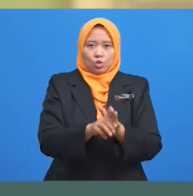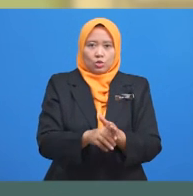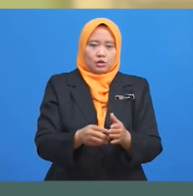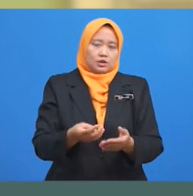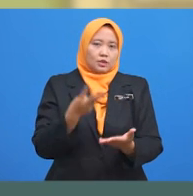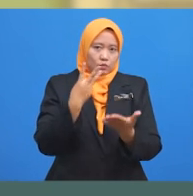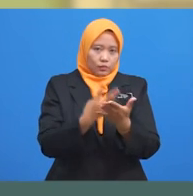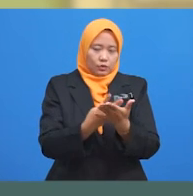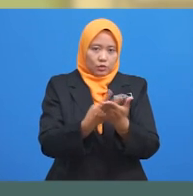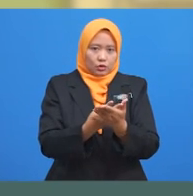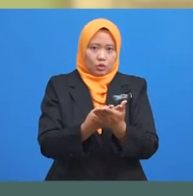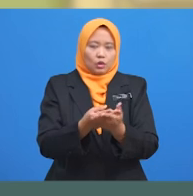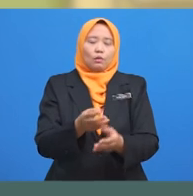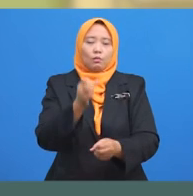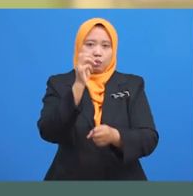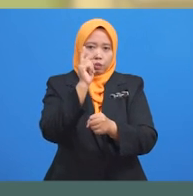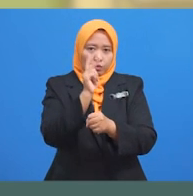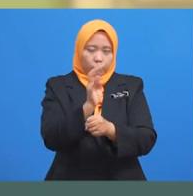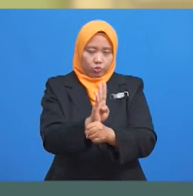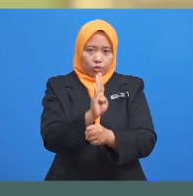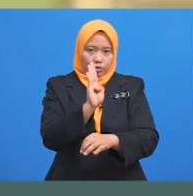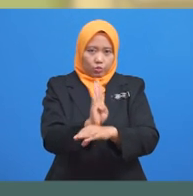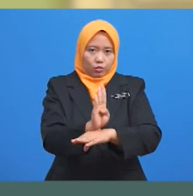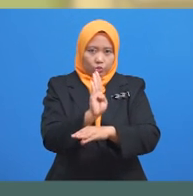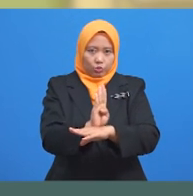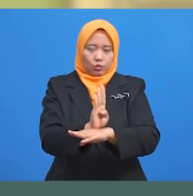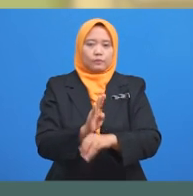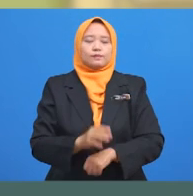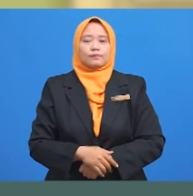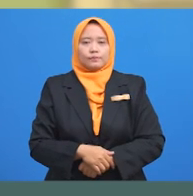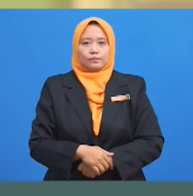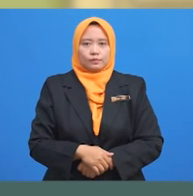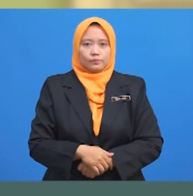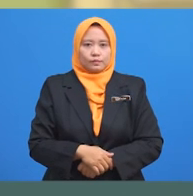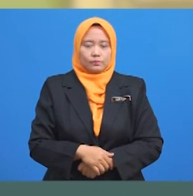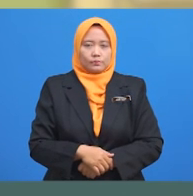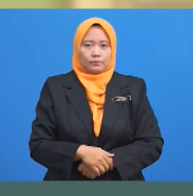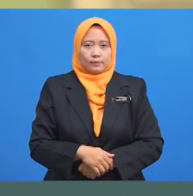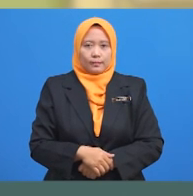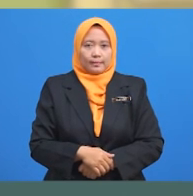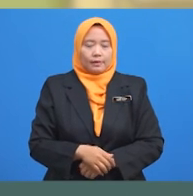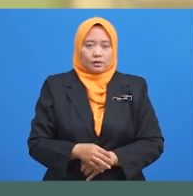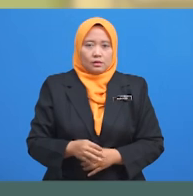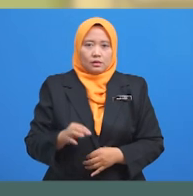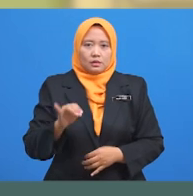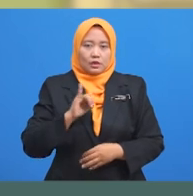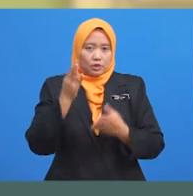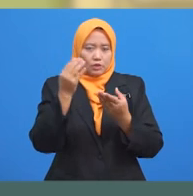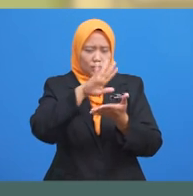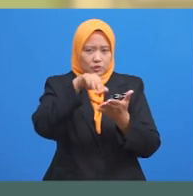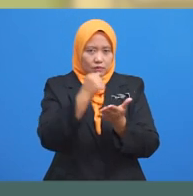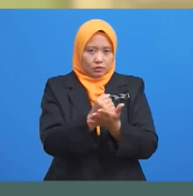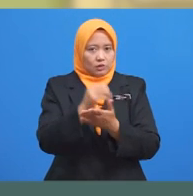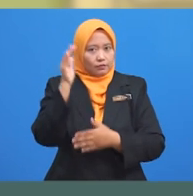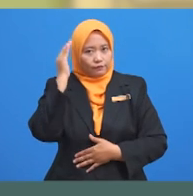Saya harap murid-murid sudah faham konsep faktor pengeluaran atau input, output, jangka masa